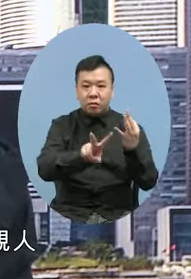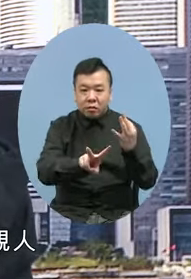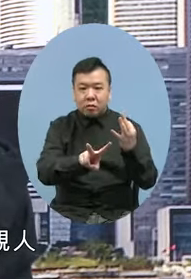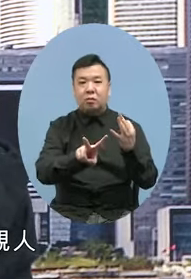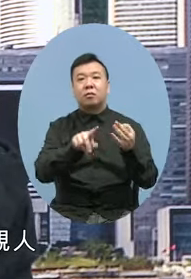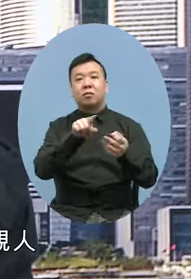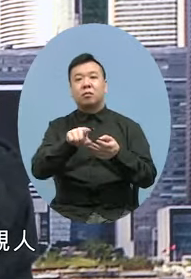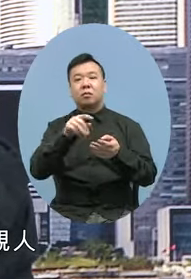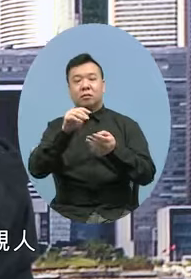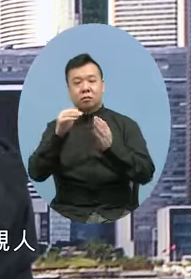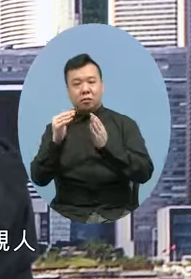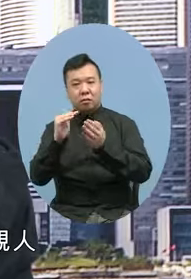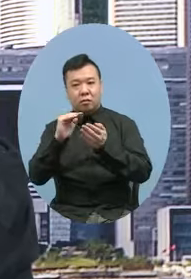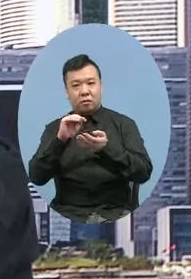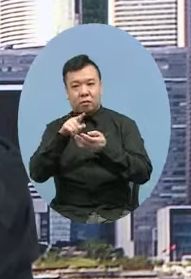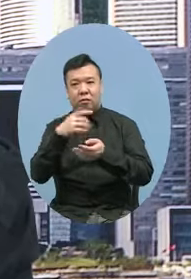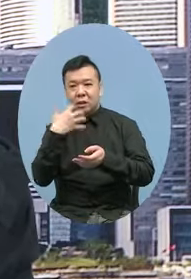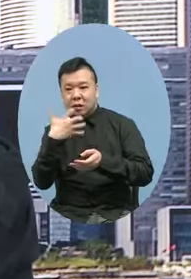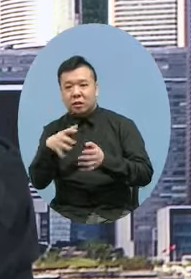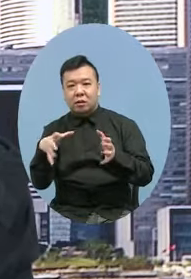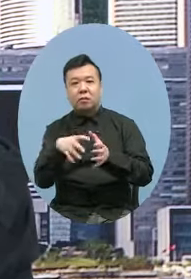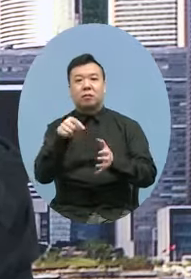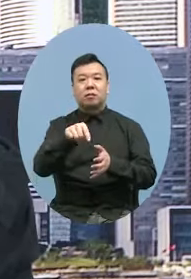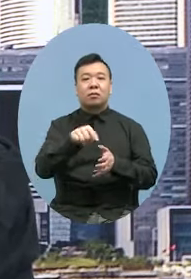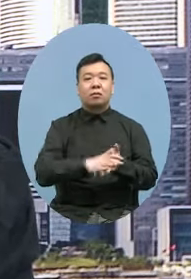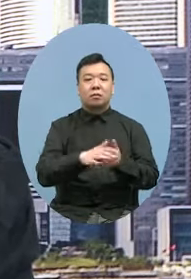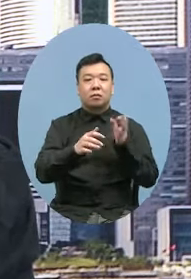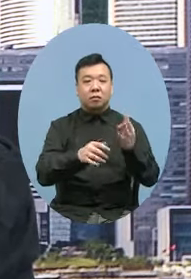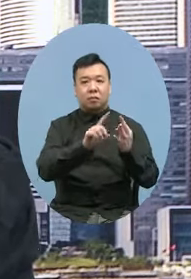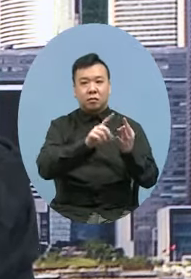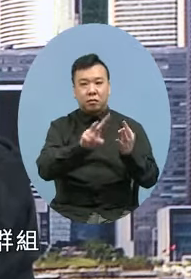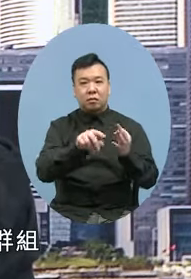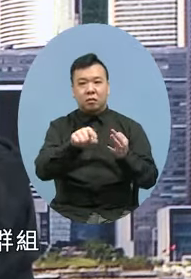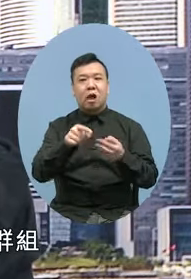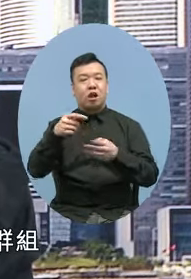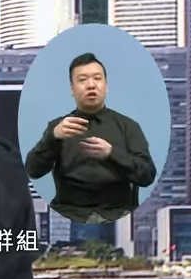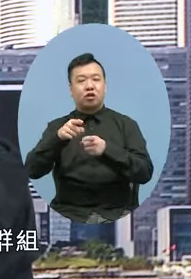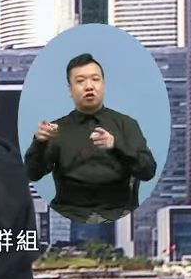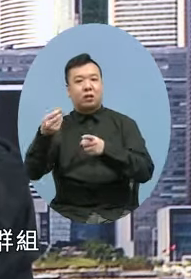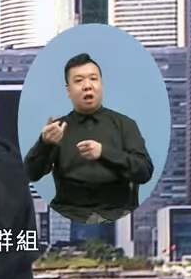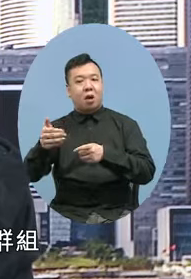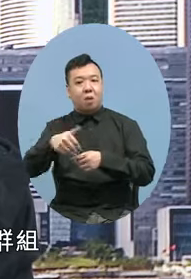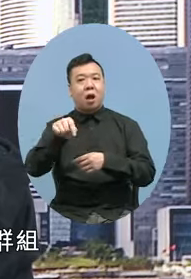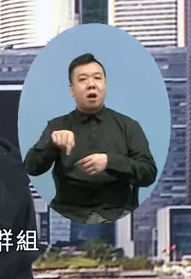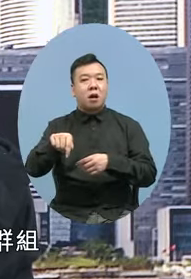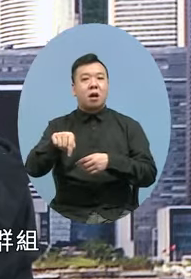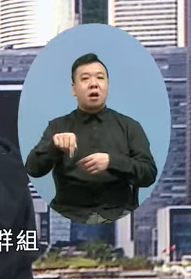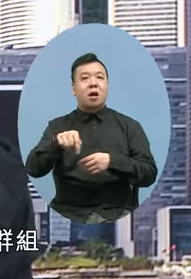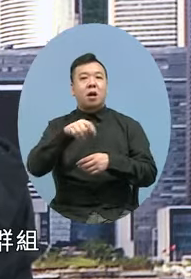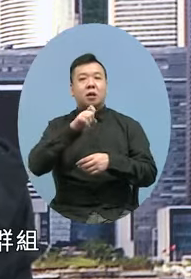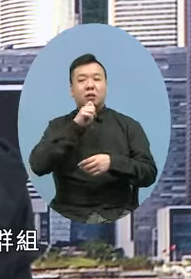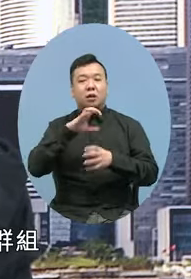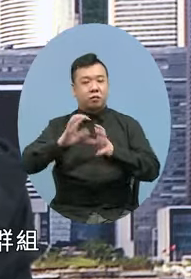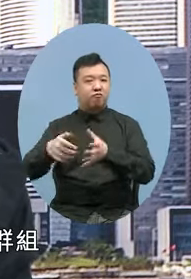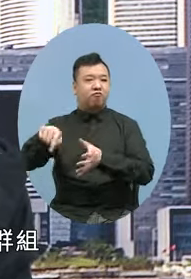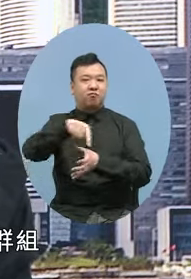312宗個案嘅屋企人啦。咁312宗個案咧，係嗰個長沙灣昌隆嗰、那